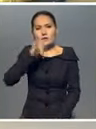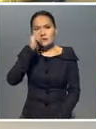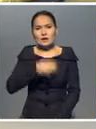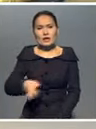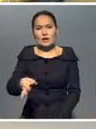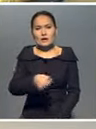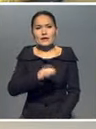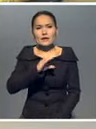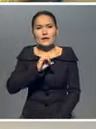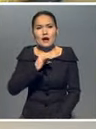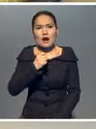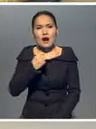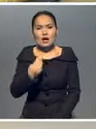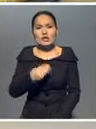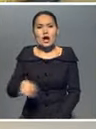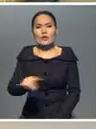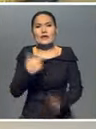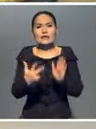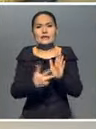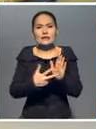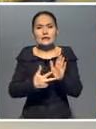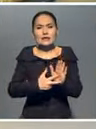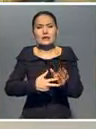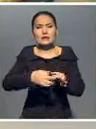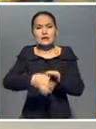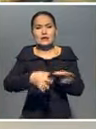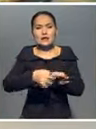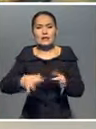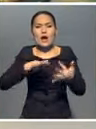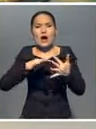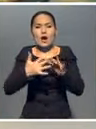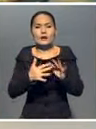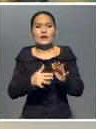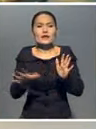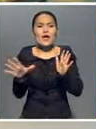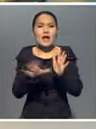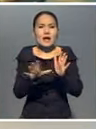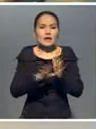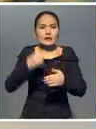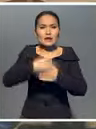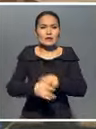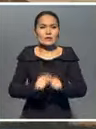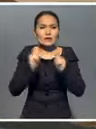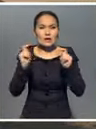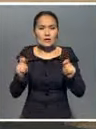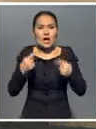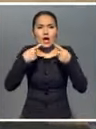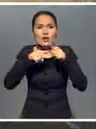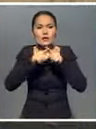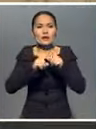Оңтүстік Қазақстан облысы Сарағаш ауданында 8 елді мекенді электр энергиясымен қамтамасыз ете алатын шағын су электр станциясы іске қосылды.